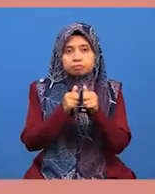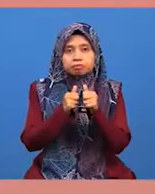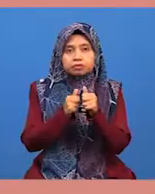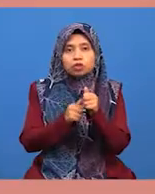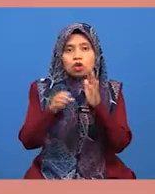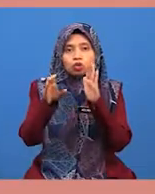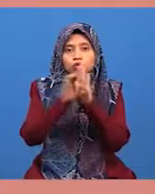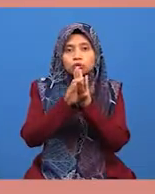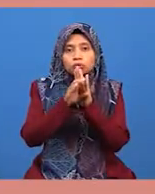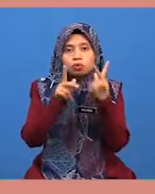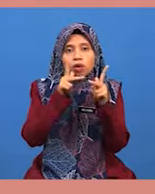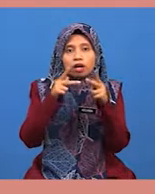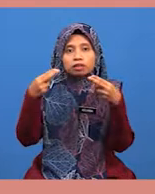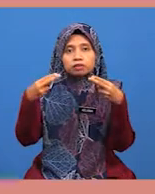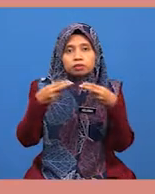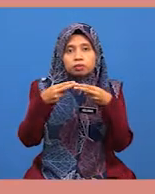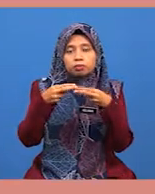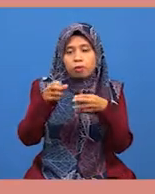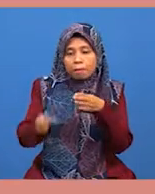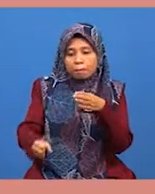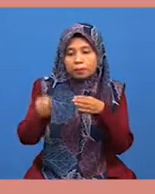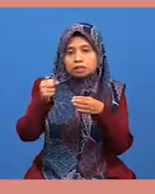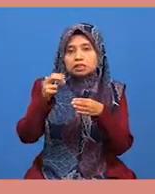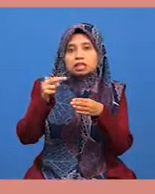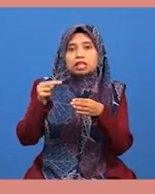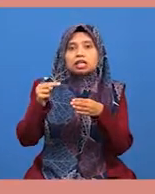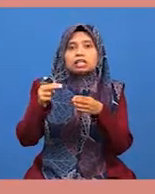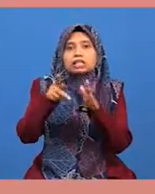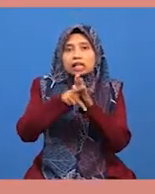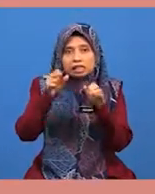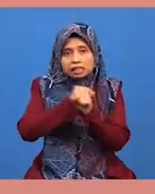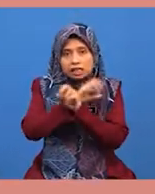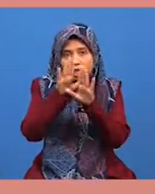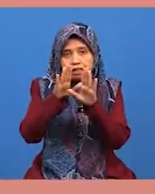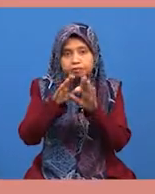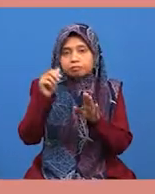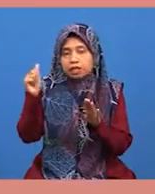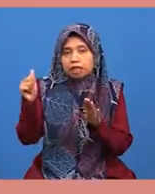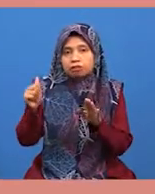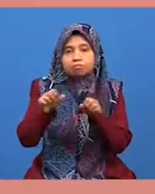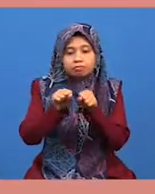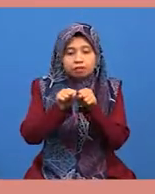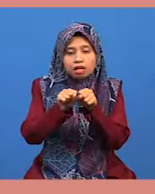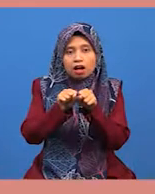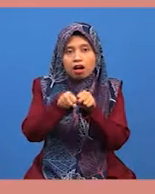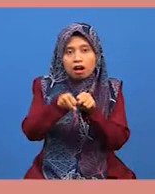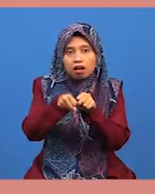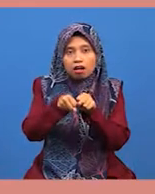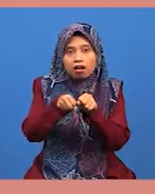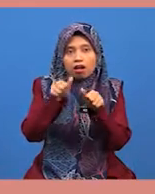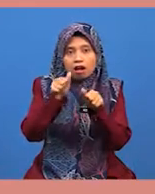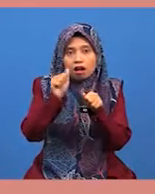merupakan contoh-contoh kata hubung pancangan keterangan. A. Agar.